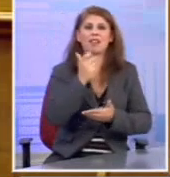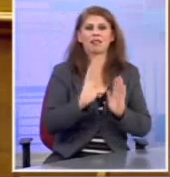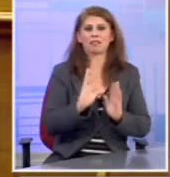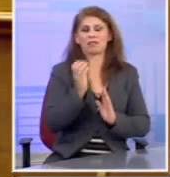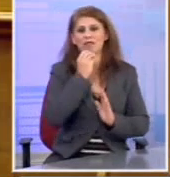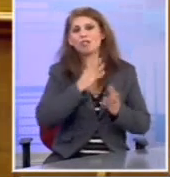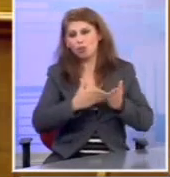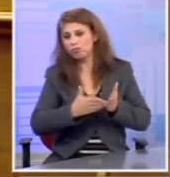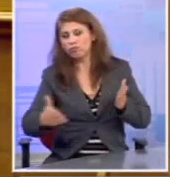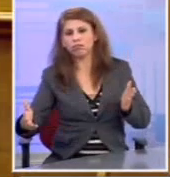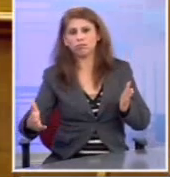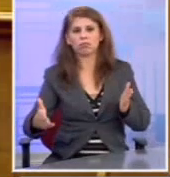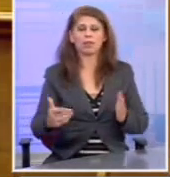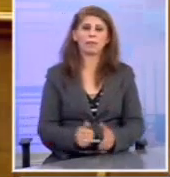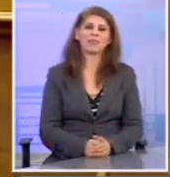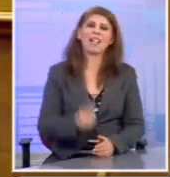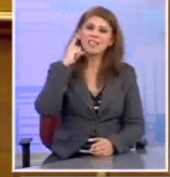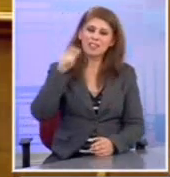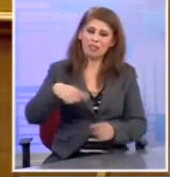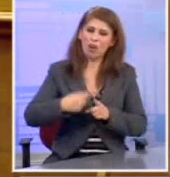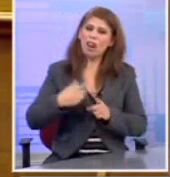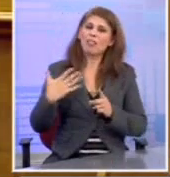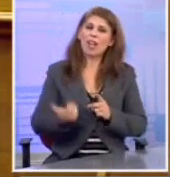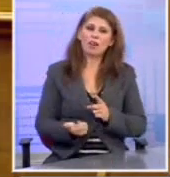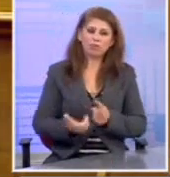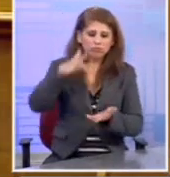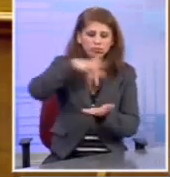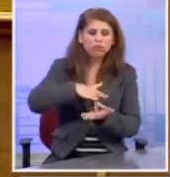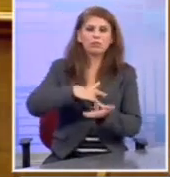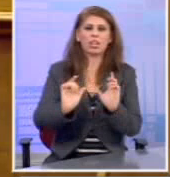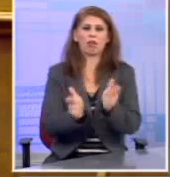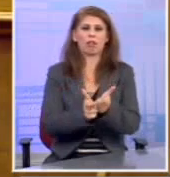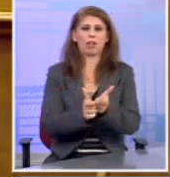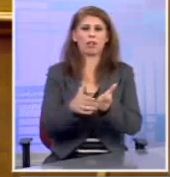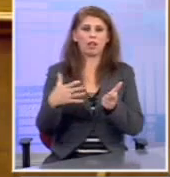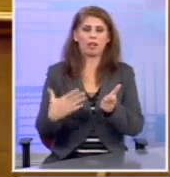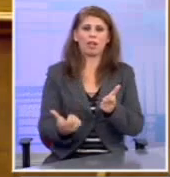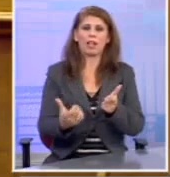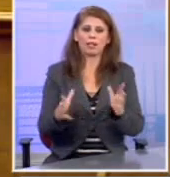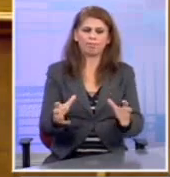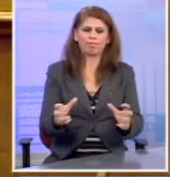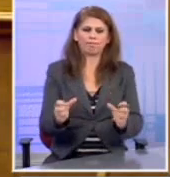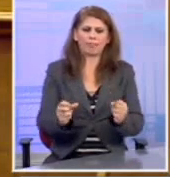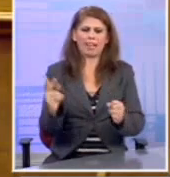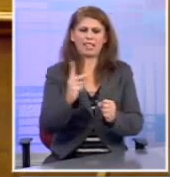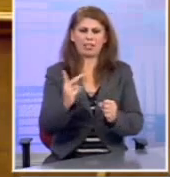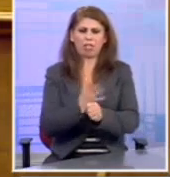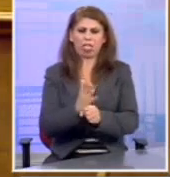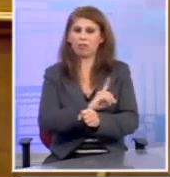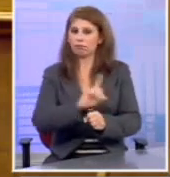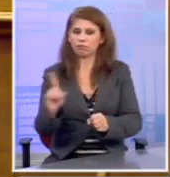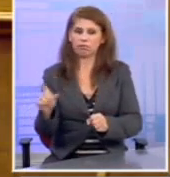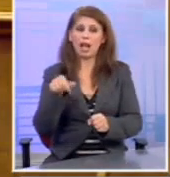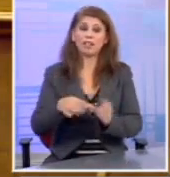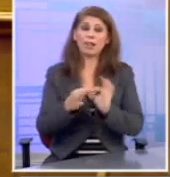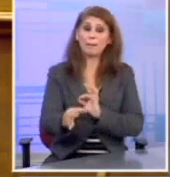προστασίας, την πυρηνική οικογένεια, που συγκράτησε την κοινωνική αποσάρθρωση. Αν αυτά τα μέτρα που